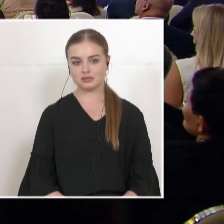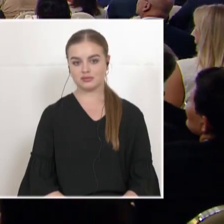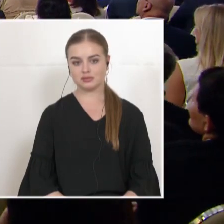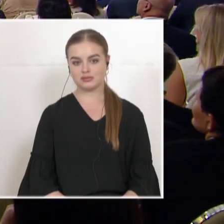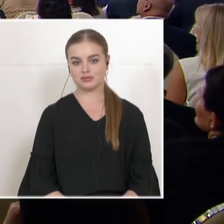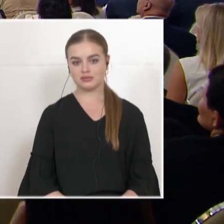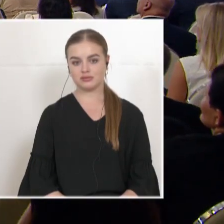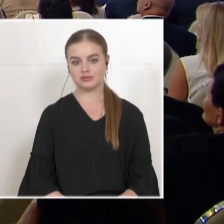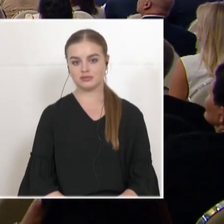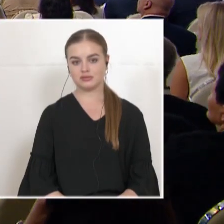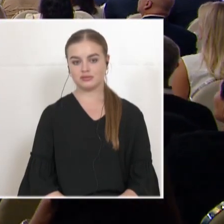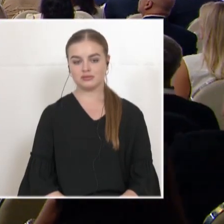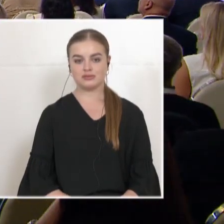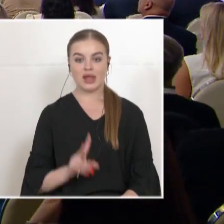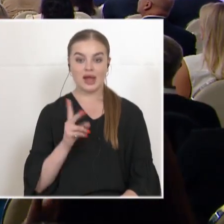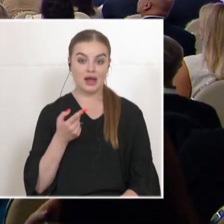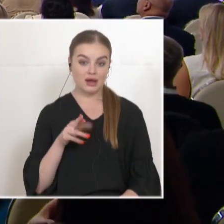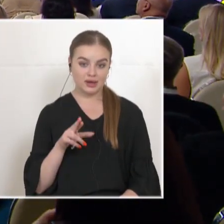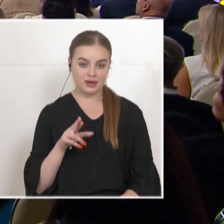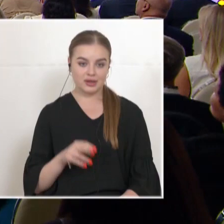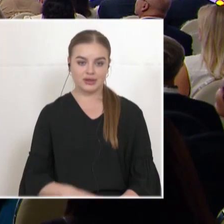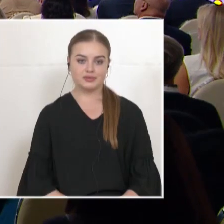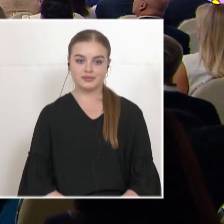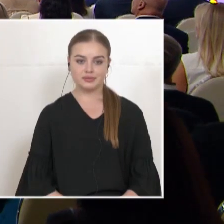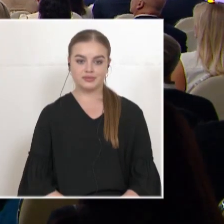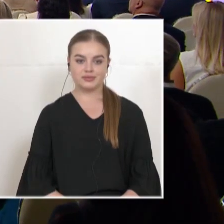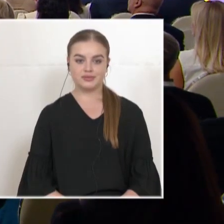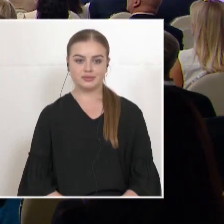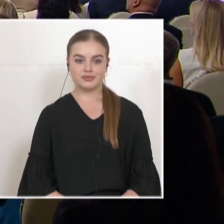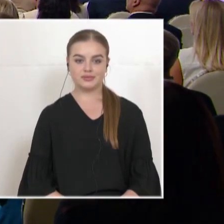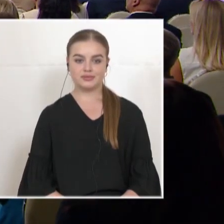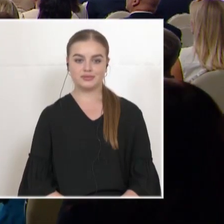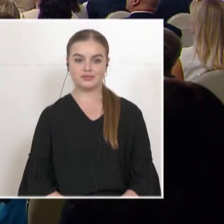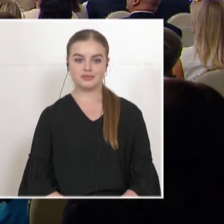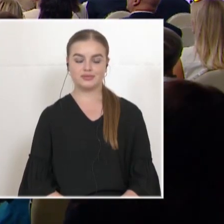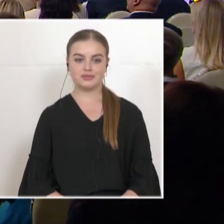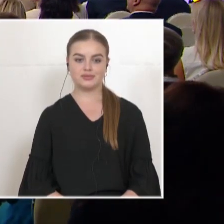So, Катя. Отже, Катя. Yes. Катерина.